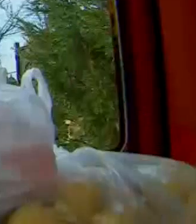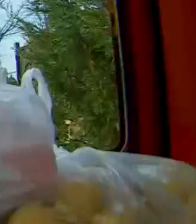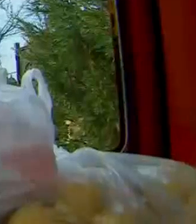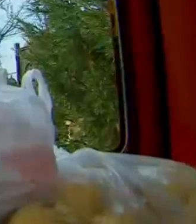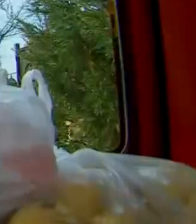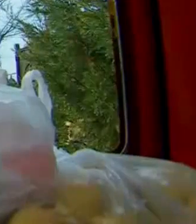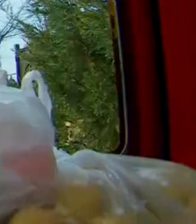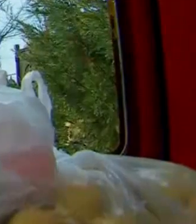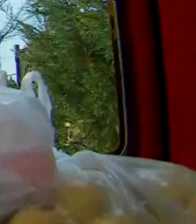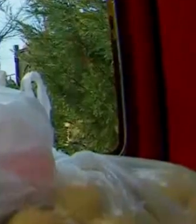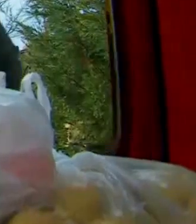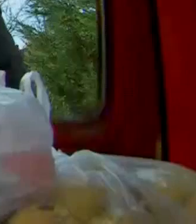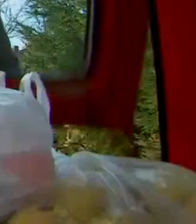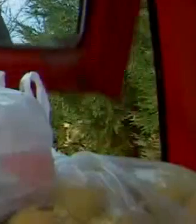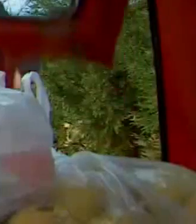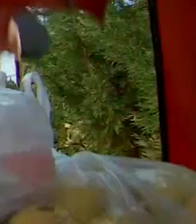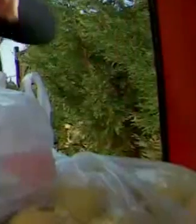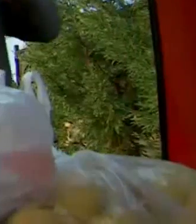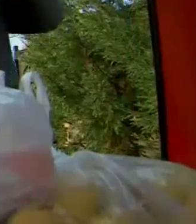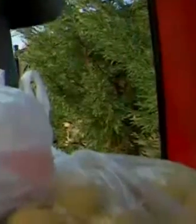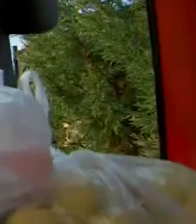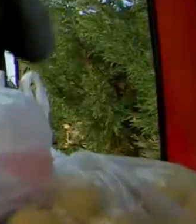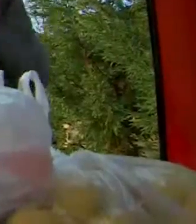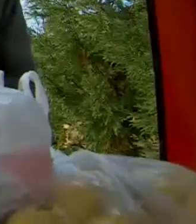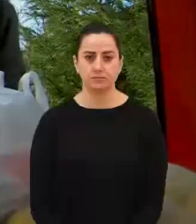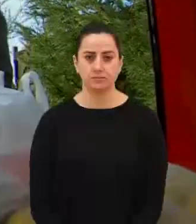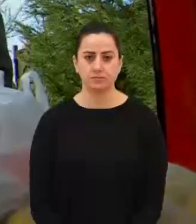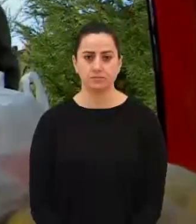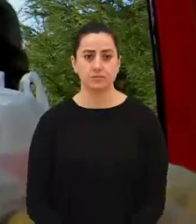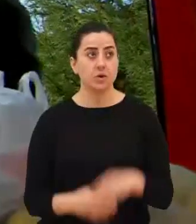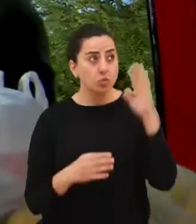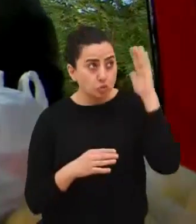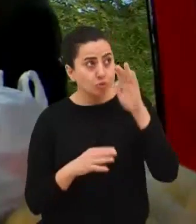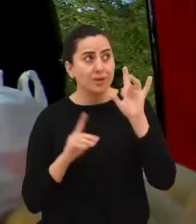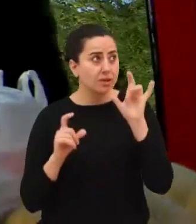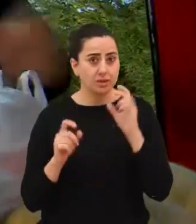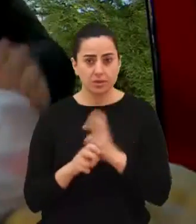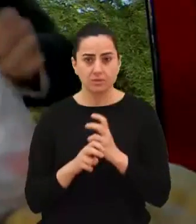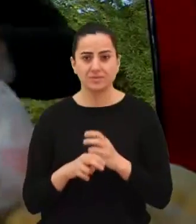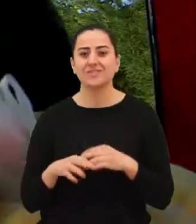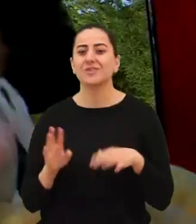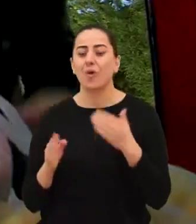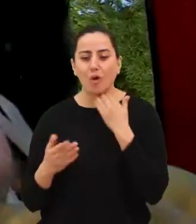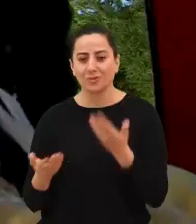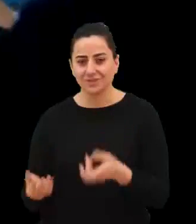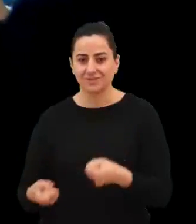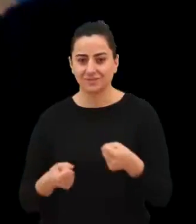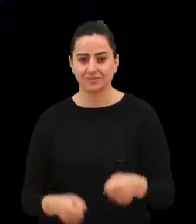Şükrü bagajı boşaltmakta Nurhan'a yardım ediyor. Aman tepemize falan düşmez mi? Yok. Hadi Şükrü efendim.